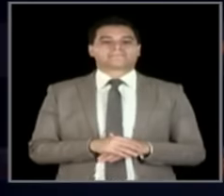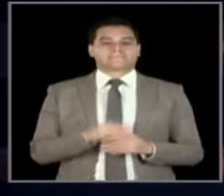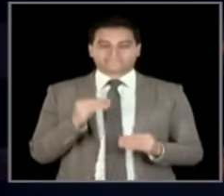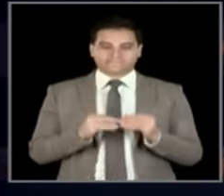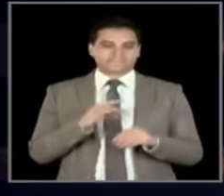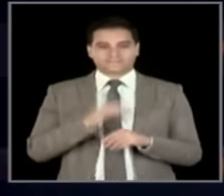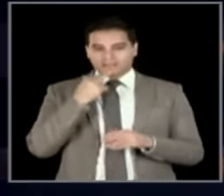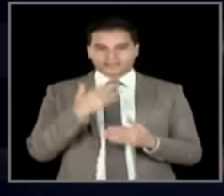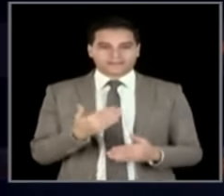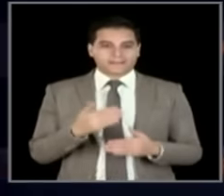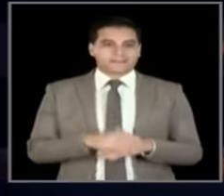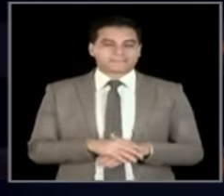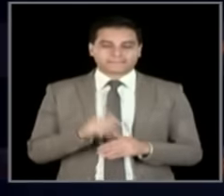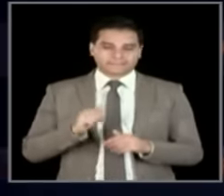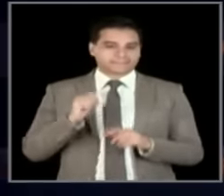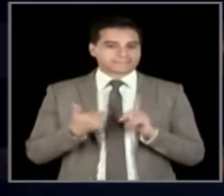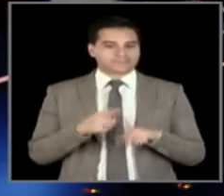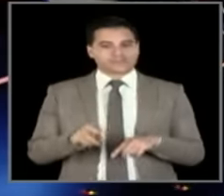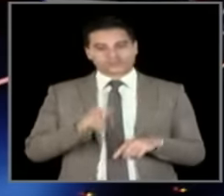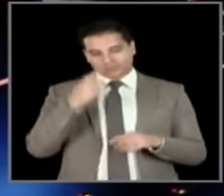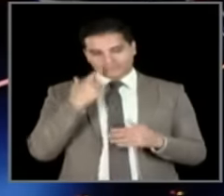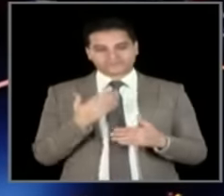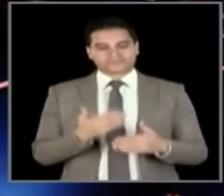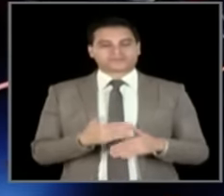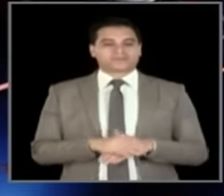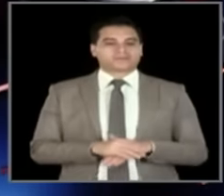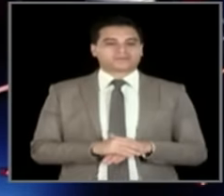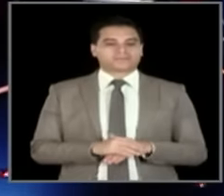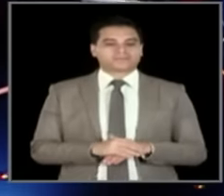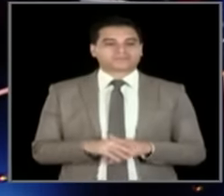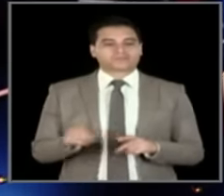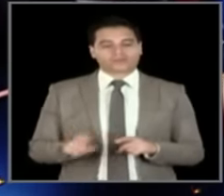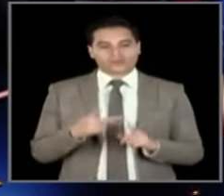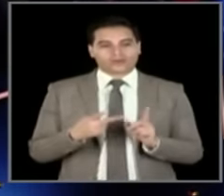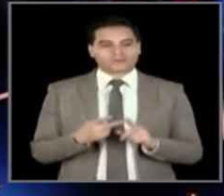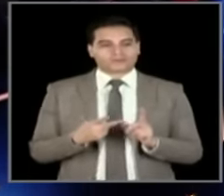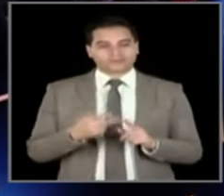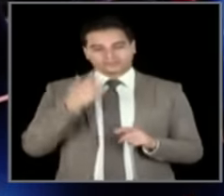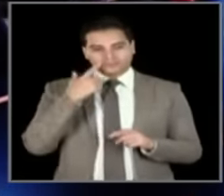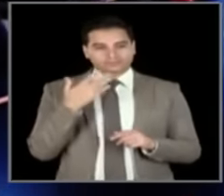لك. بهي الدين اتفضل. السؤال الثاني.